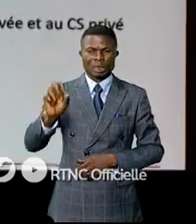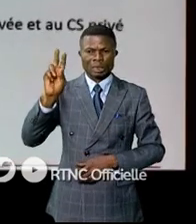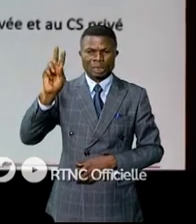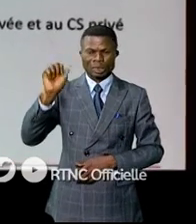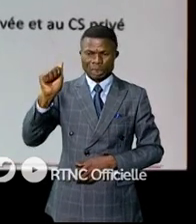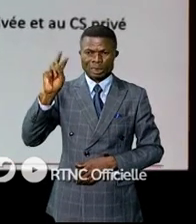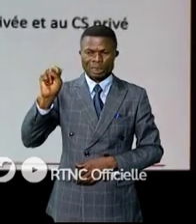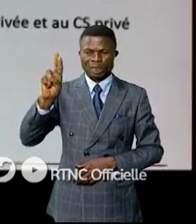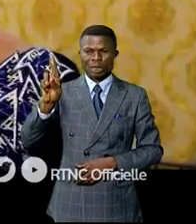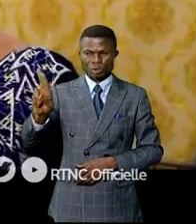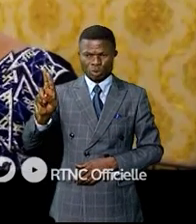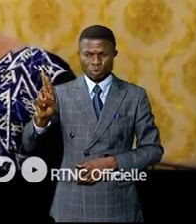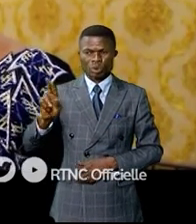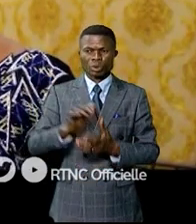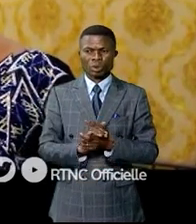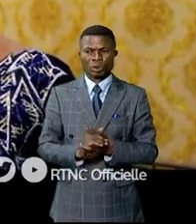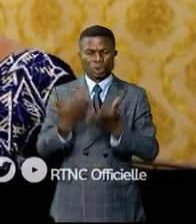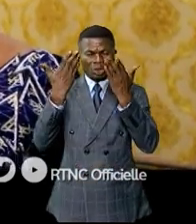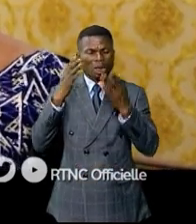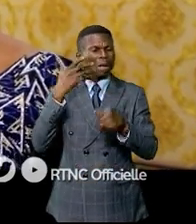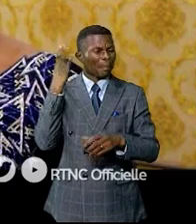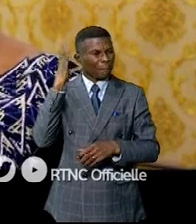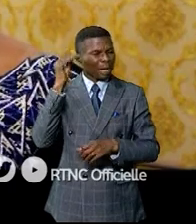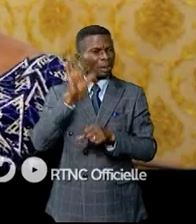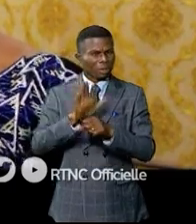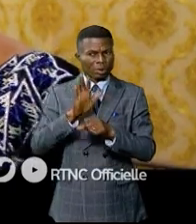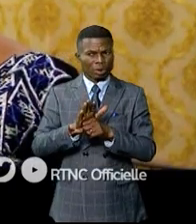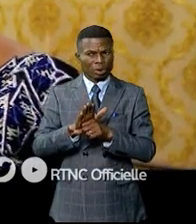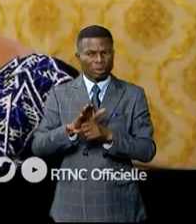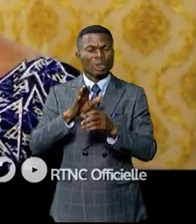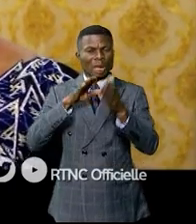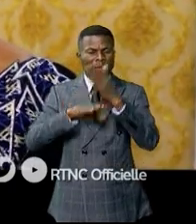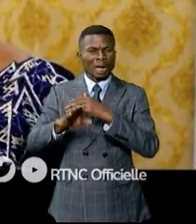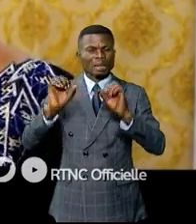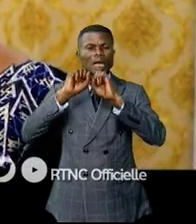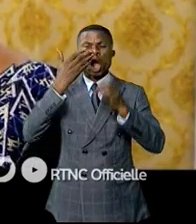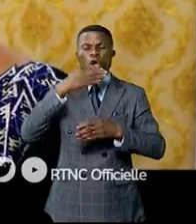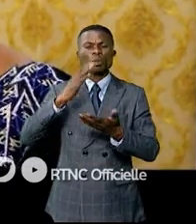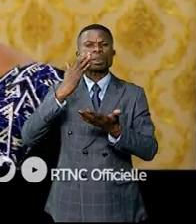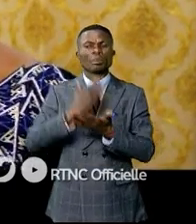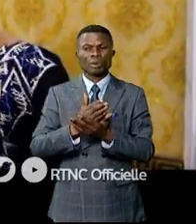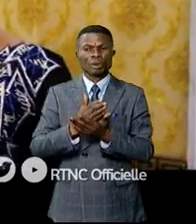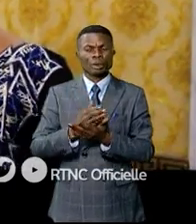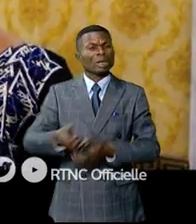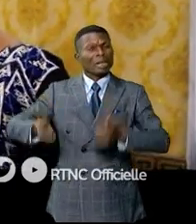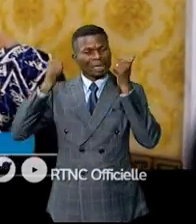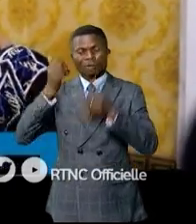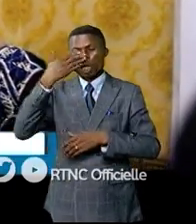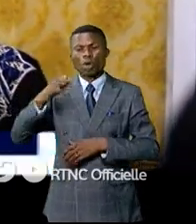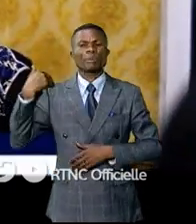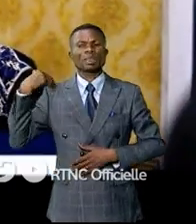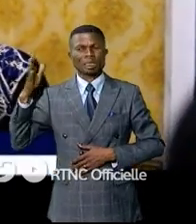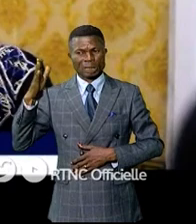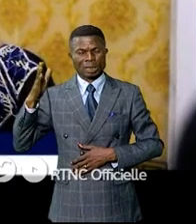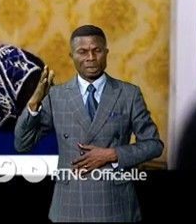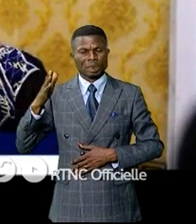Les études ont montré que beaucoup de malades passent par le secteur privé. Ces malades échappent au PNLP. Prenant en compte le